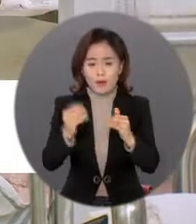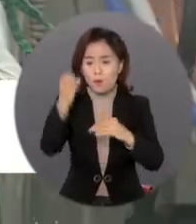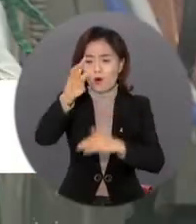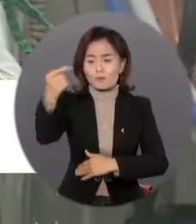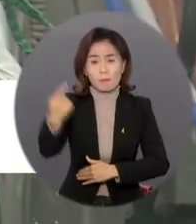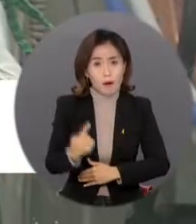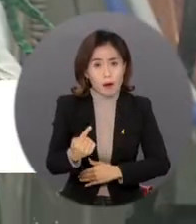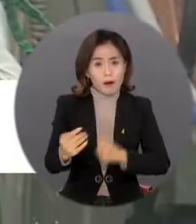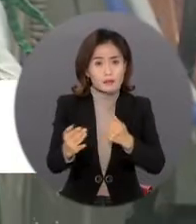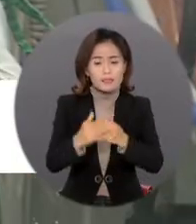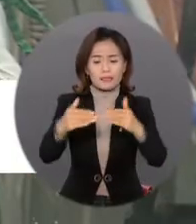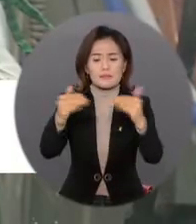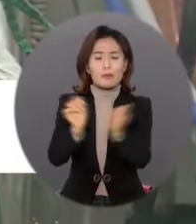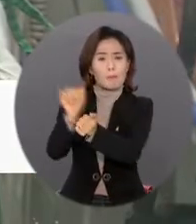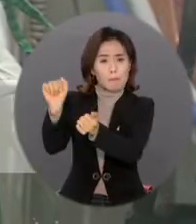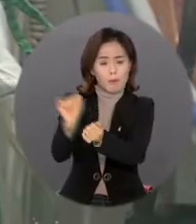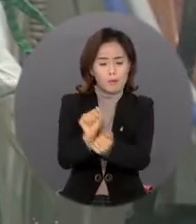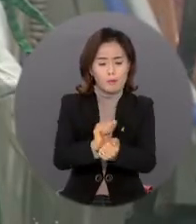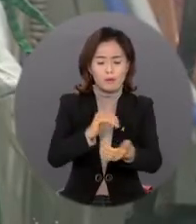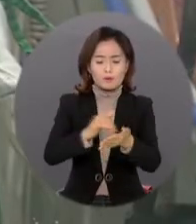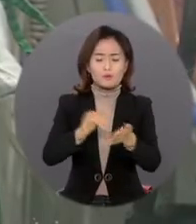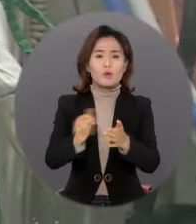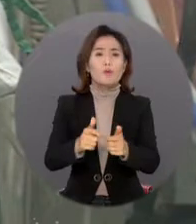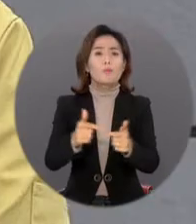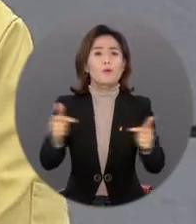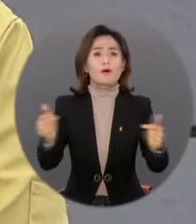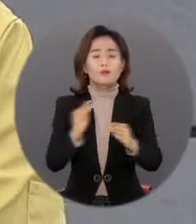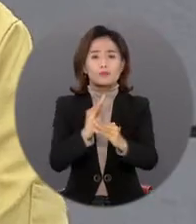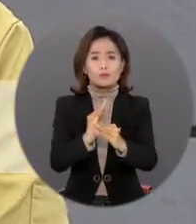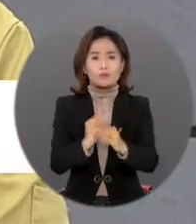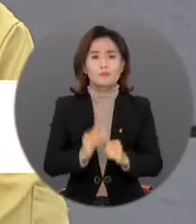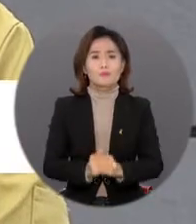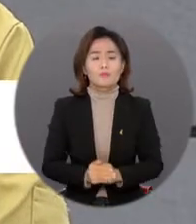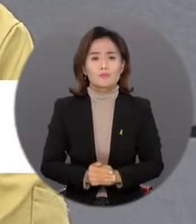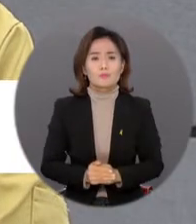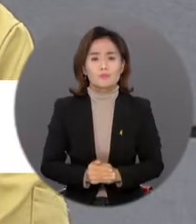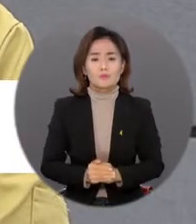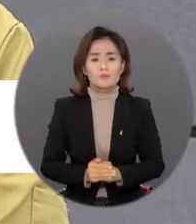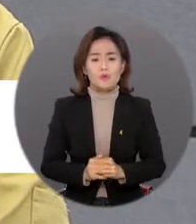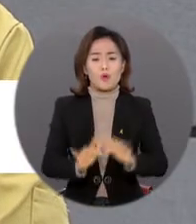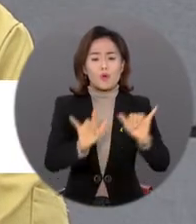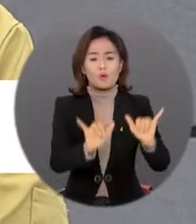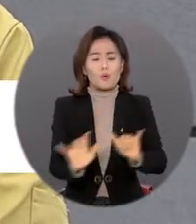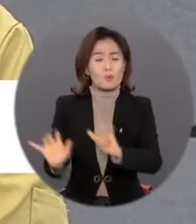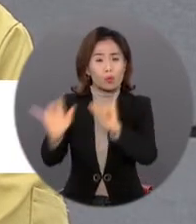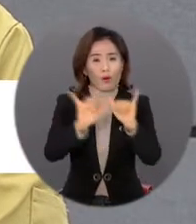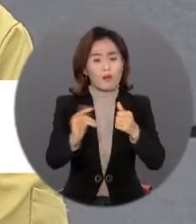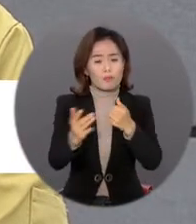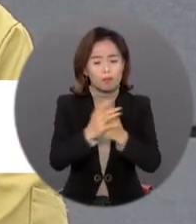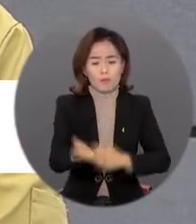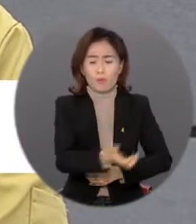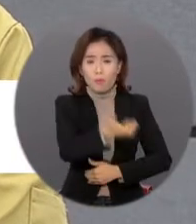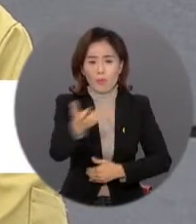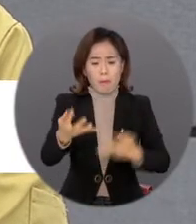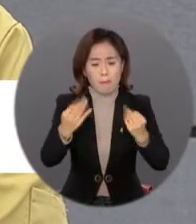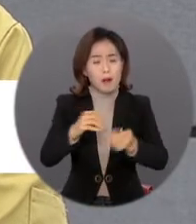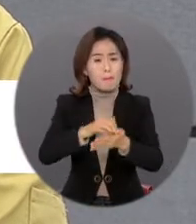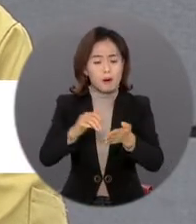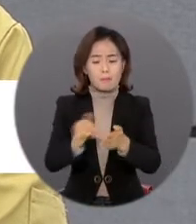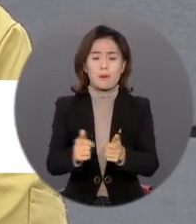방문 등 집단 감염 사례가 점점 늘어나고 있습니다. 아무래도 이 코로나가 되니까 그 이동량이